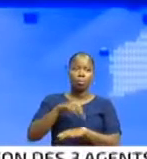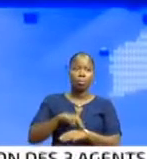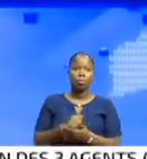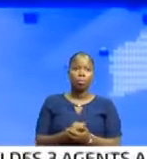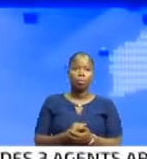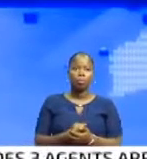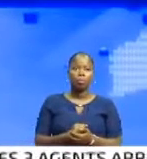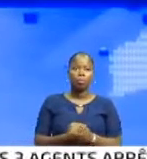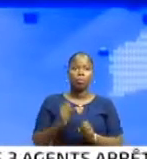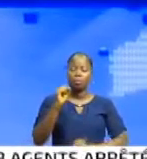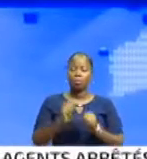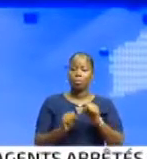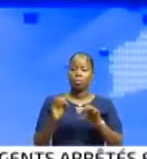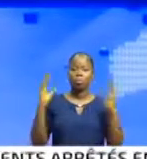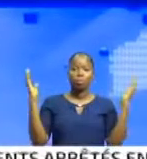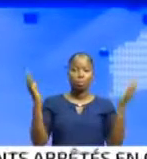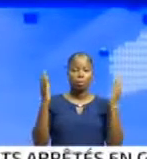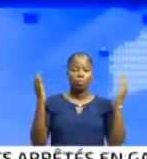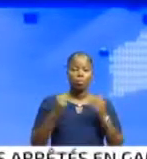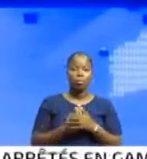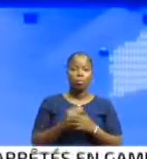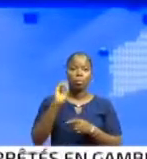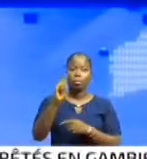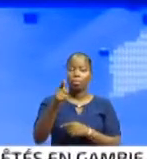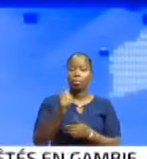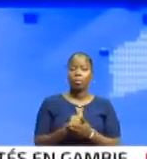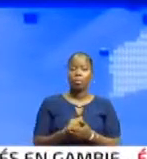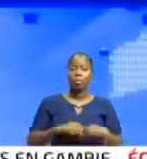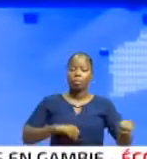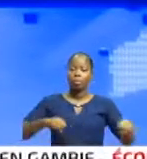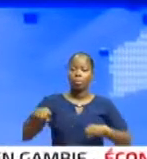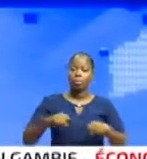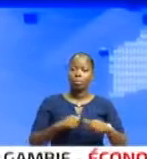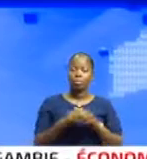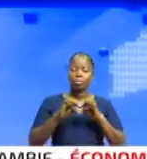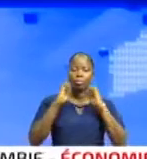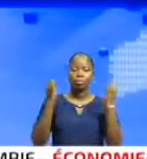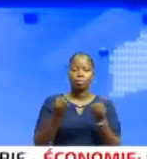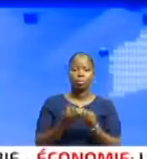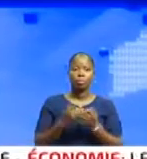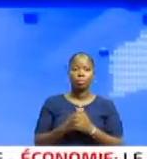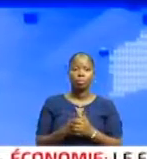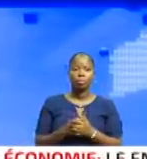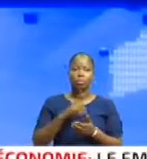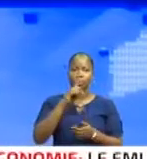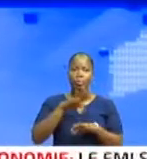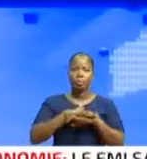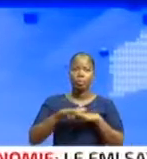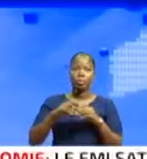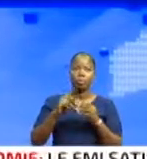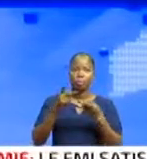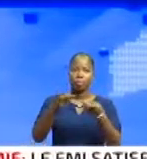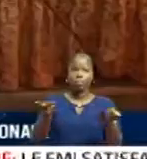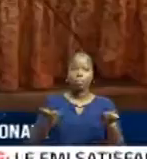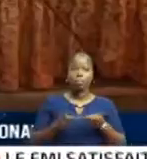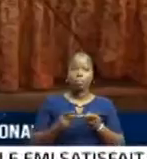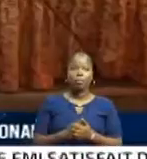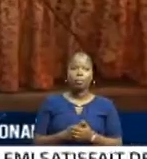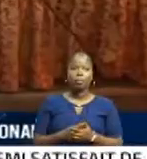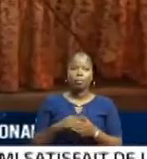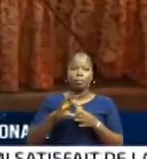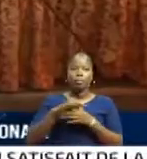l'écosystème la cérémonie de lancement a eu lieu ce matin en présence des acteurs de l'environnement à babacar sadikh top était sur place un prélude